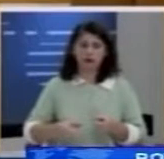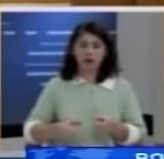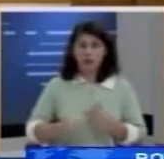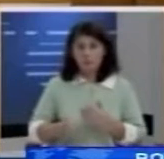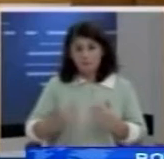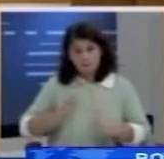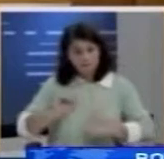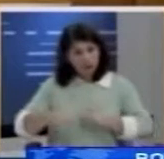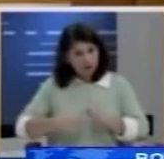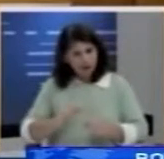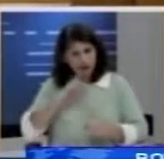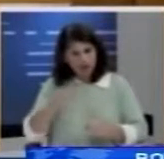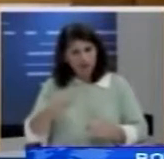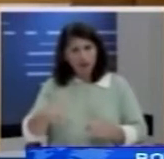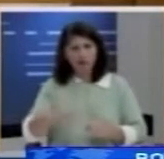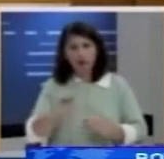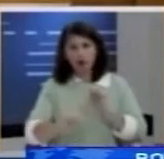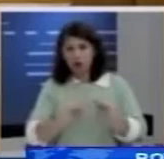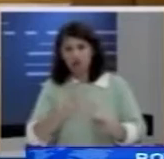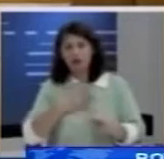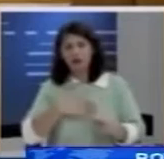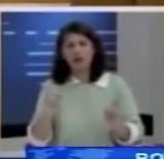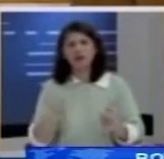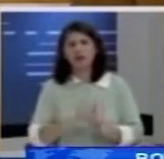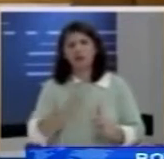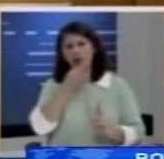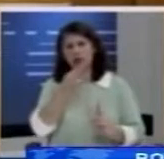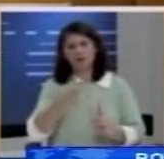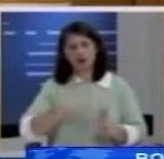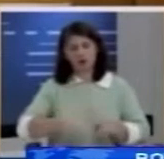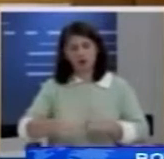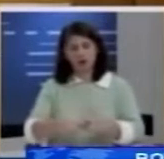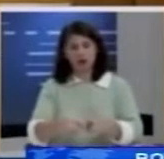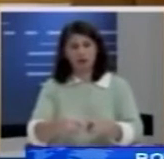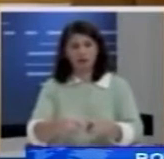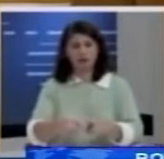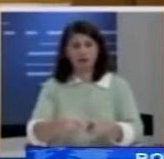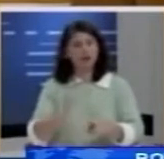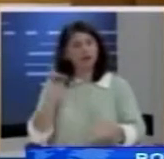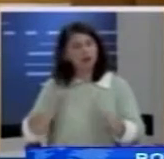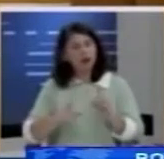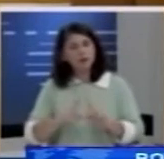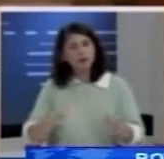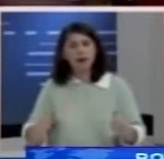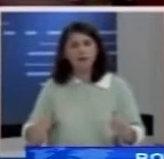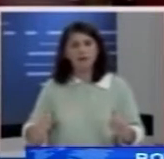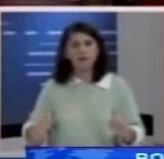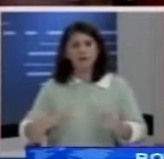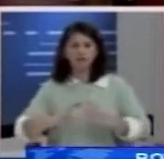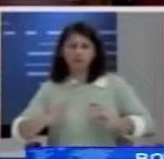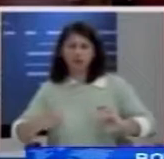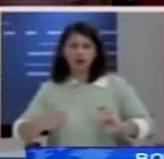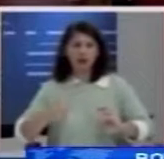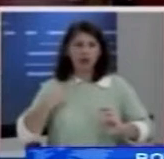Πριν προσπαθήσω να απαντήσω σε αυτό το ερώτημα, θέλω να πω δύο λόγια για το ποτάμι. Γιατί μερικά πράγματα έχουν παρεξηγηθεί